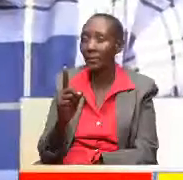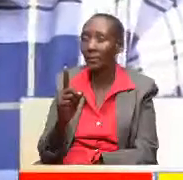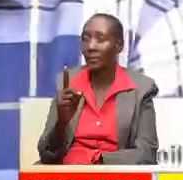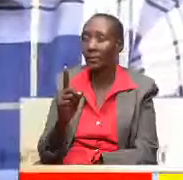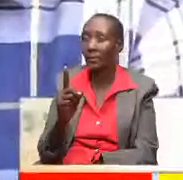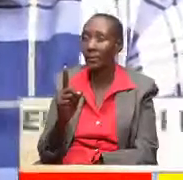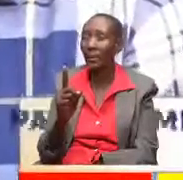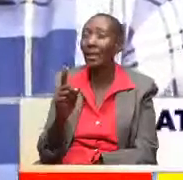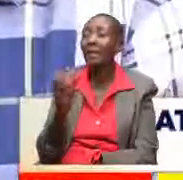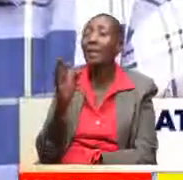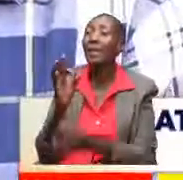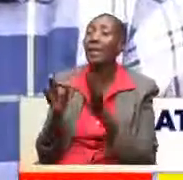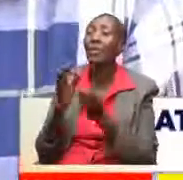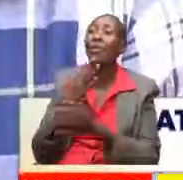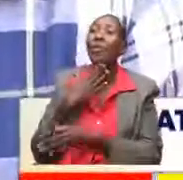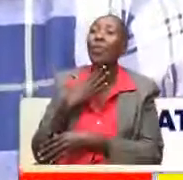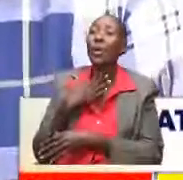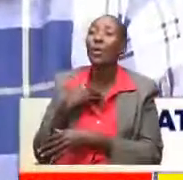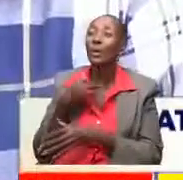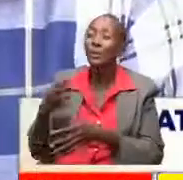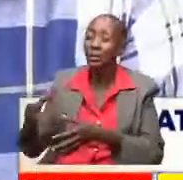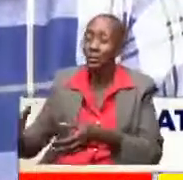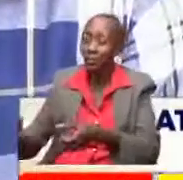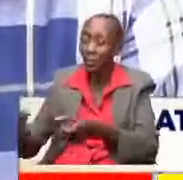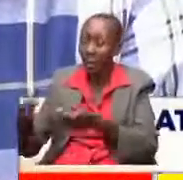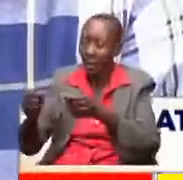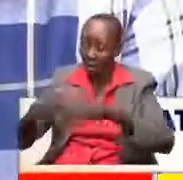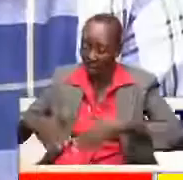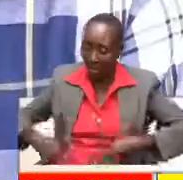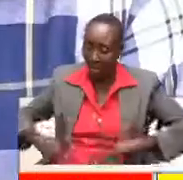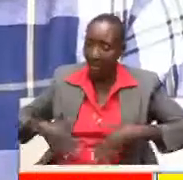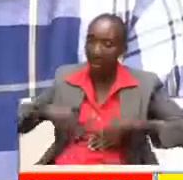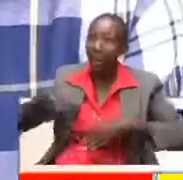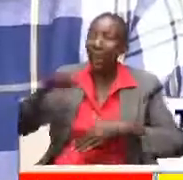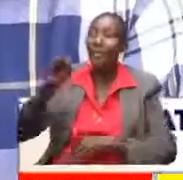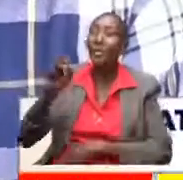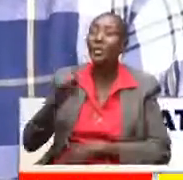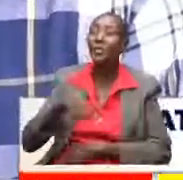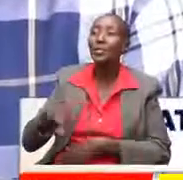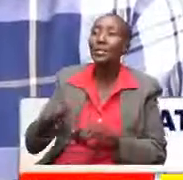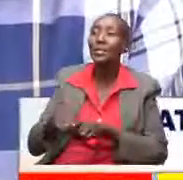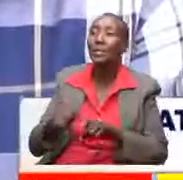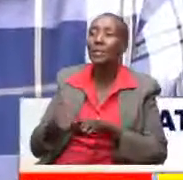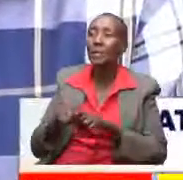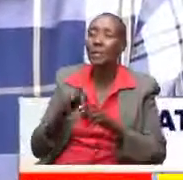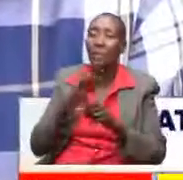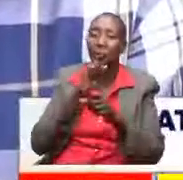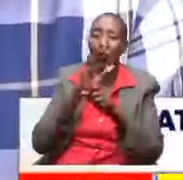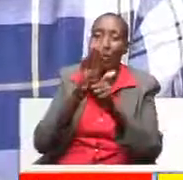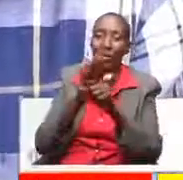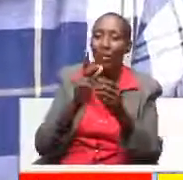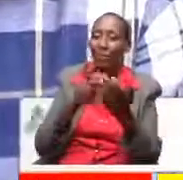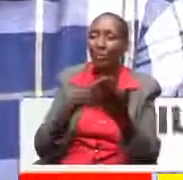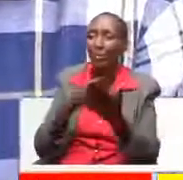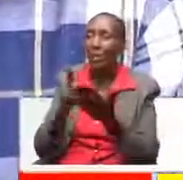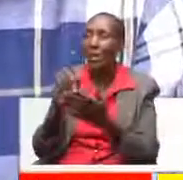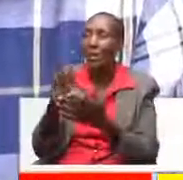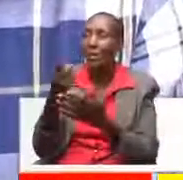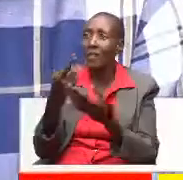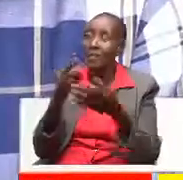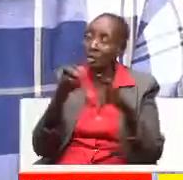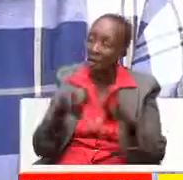kama tunataka kuchukua mwili, lazima nasi tuweze kukomit kwa hiyo bill, kwanza kuitikia hiyo